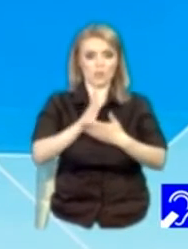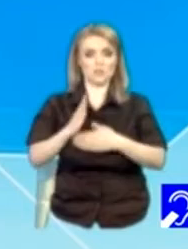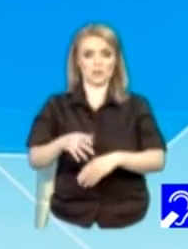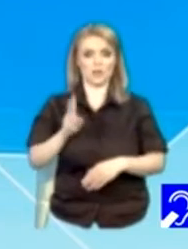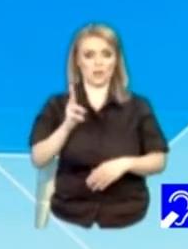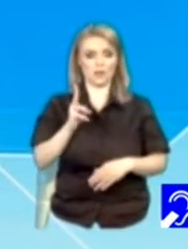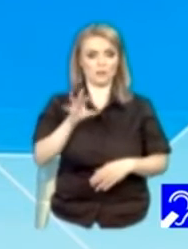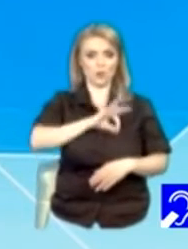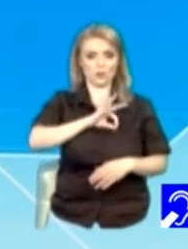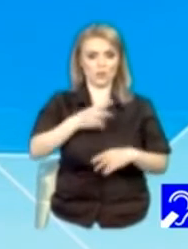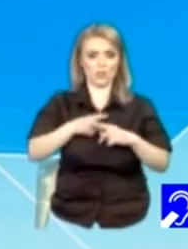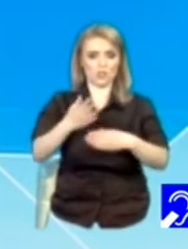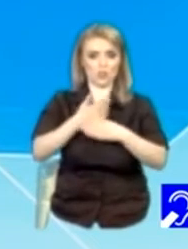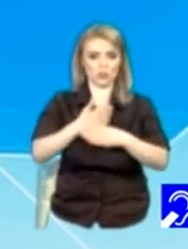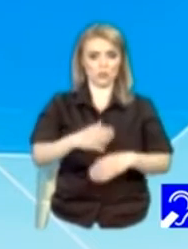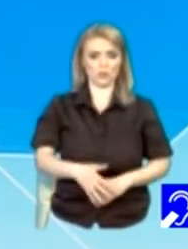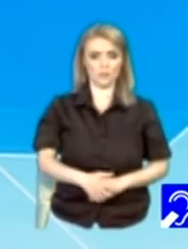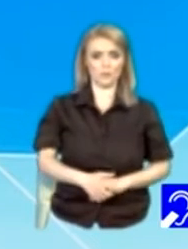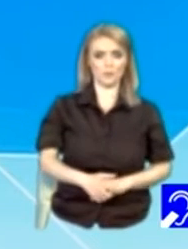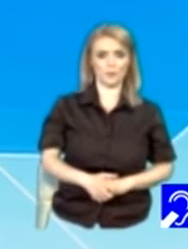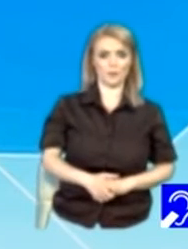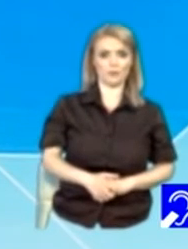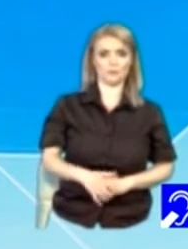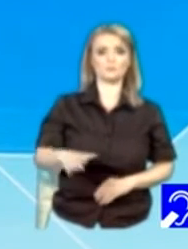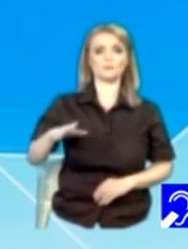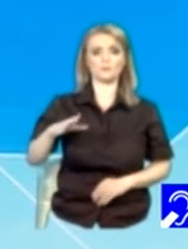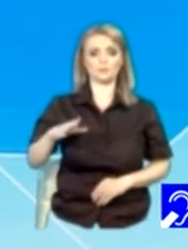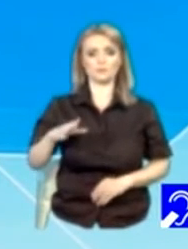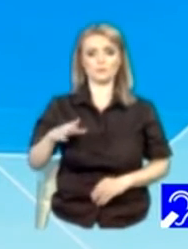acoliți a fostei guvernări de-a lui Plahotniuc